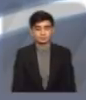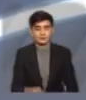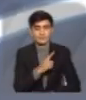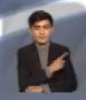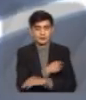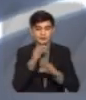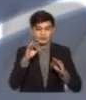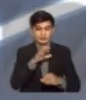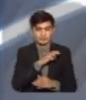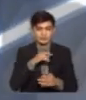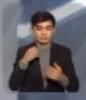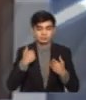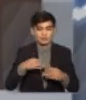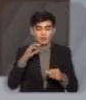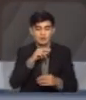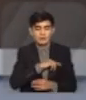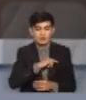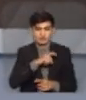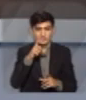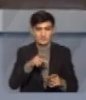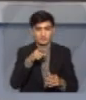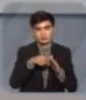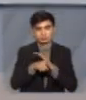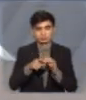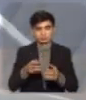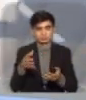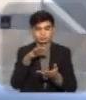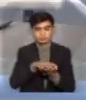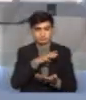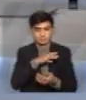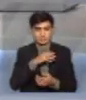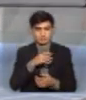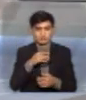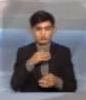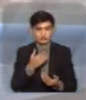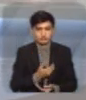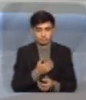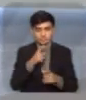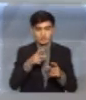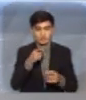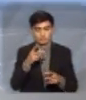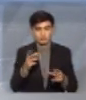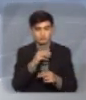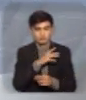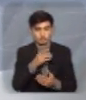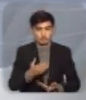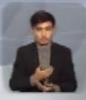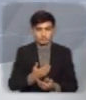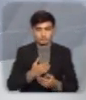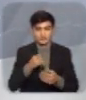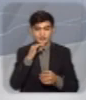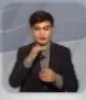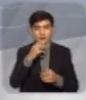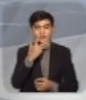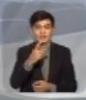Врачи рассказали о состоянии рабочего, который оказался погребенным заживо на строительном объекте. Ему повезло, он остался жив.